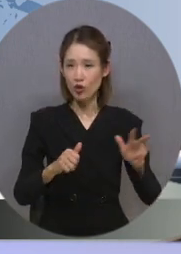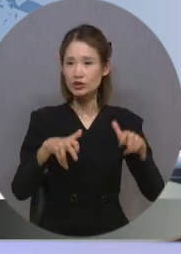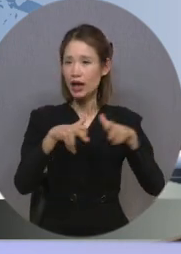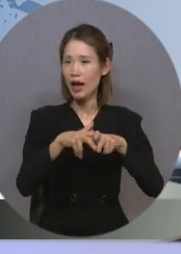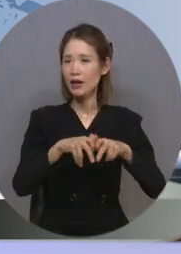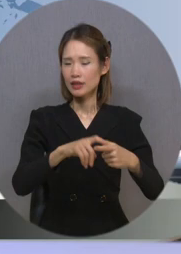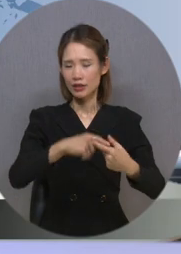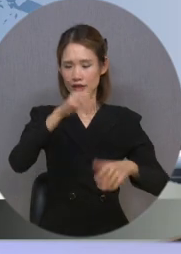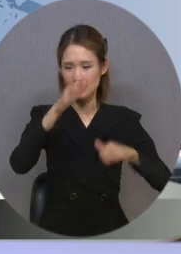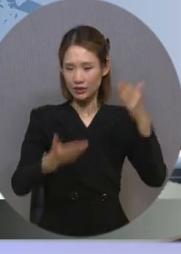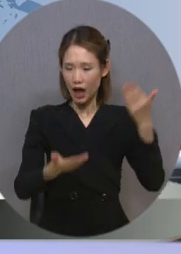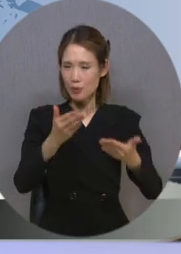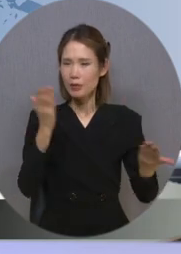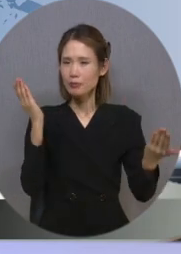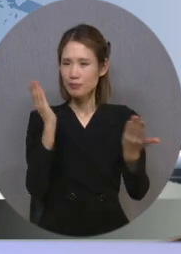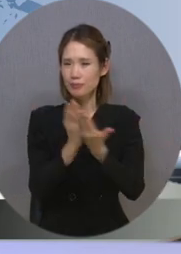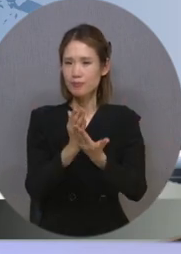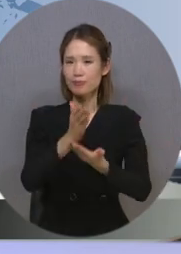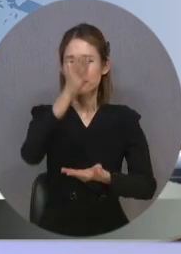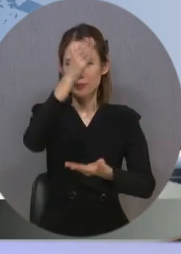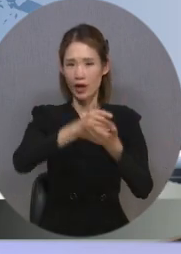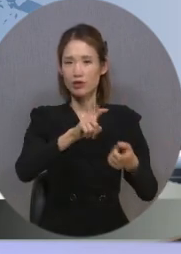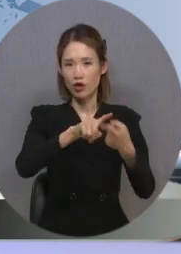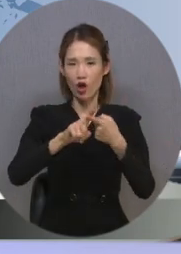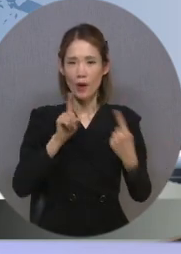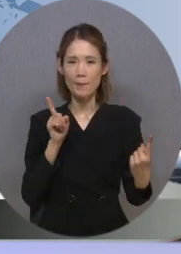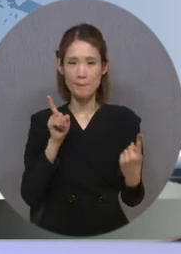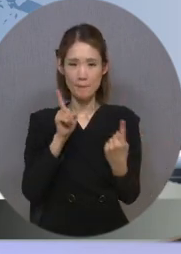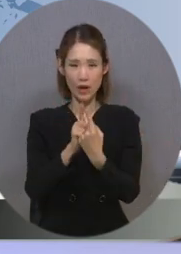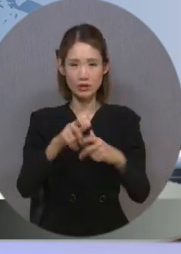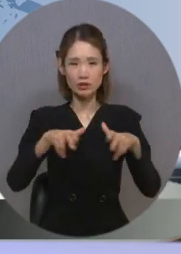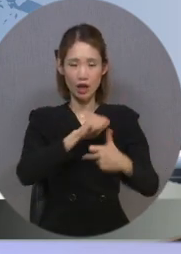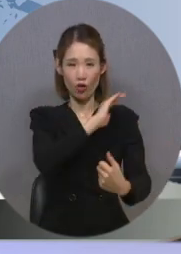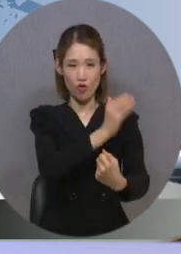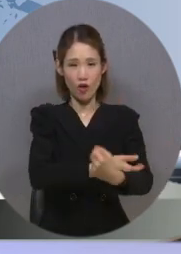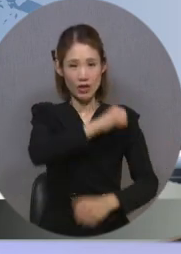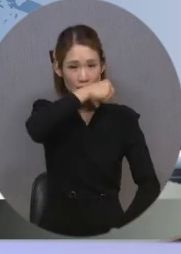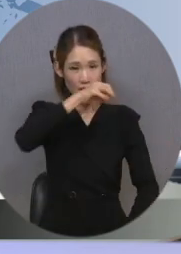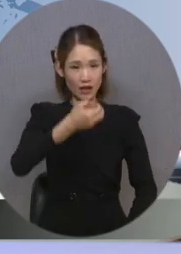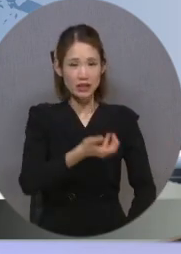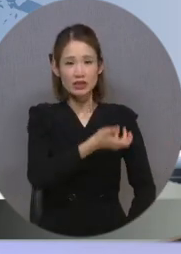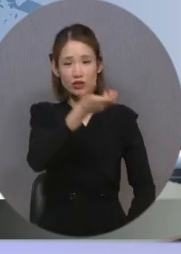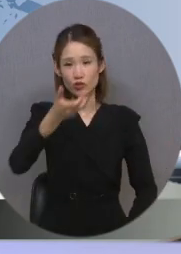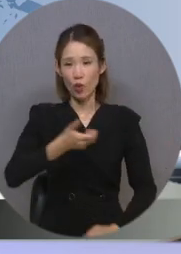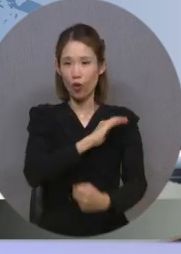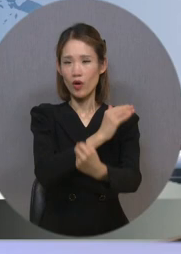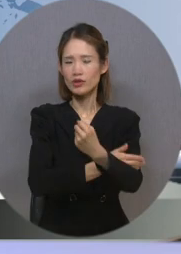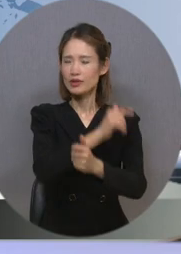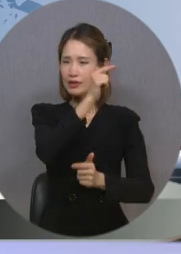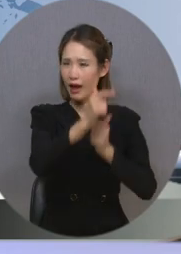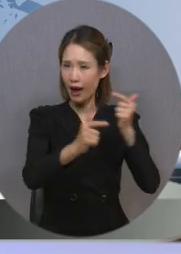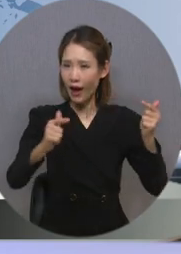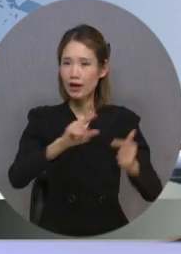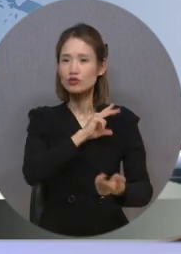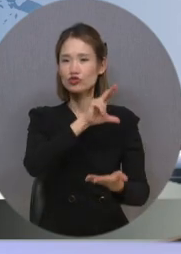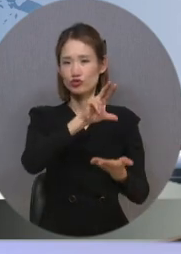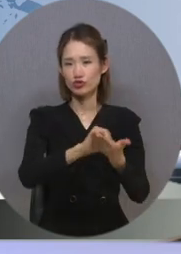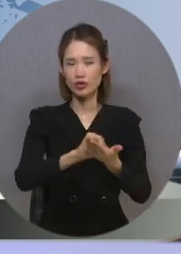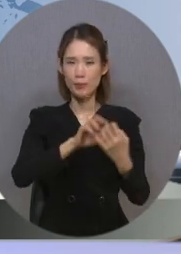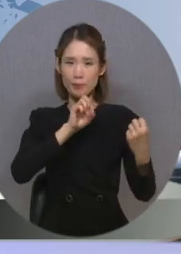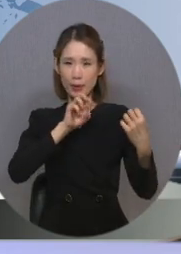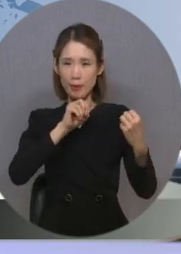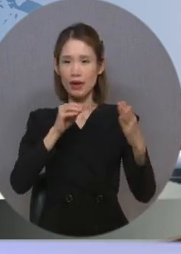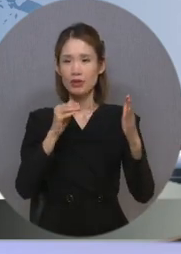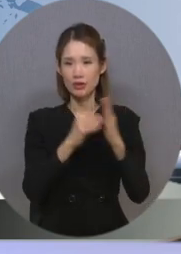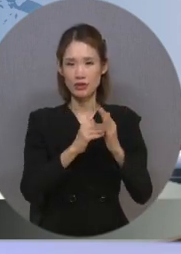차별철폐연대의 만남이 성사됐습니다. 장애인 권리 예산과 이동권 등 다양한 주제의 대화가 이뤄졌는데요. 어떠한